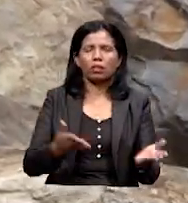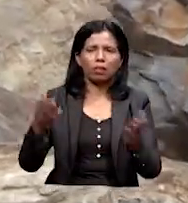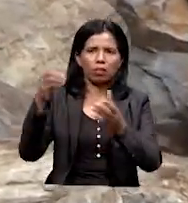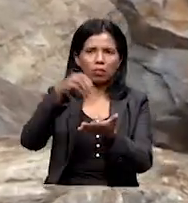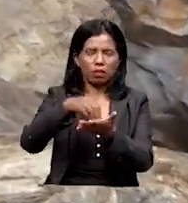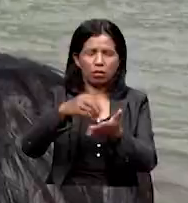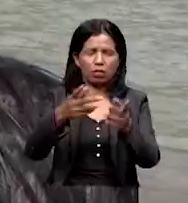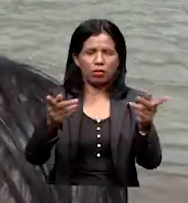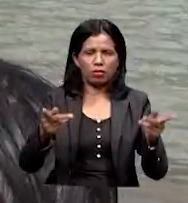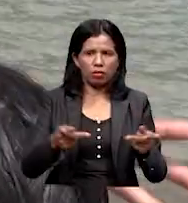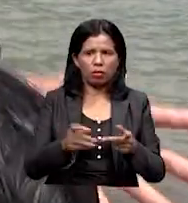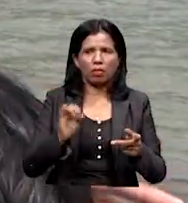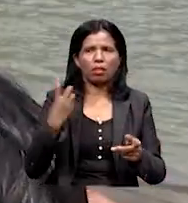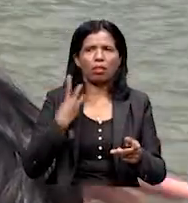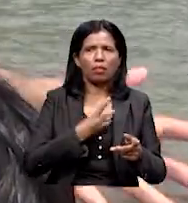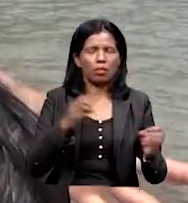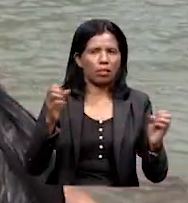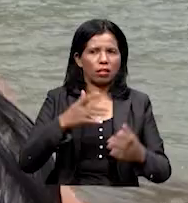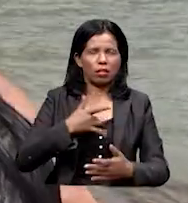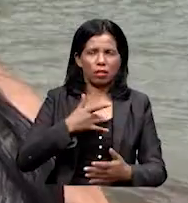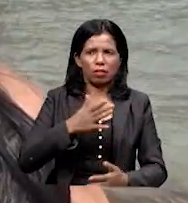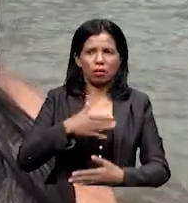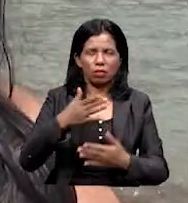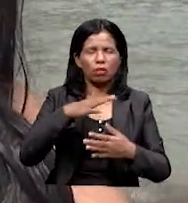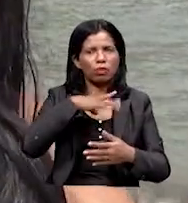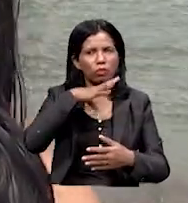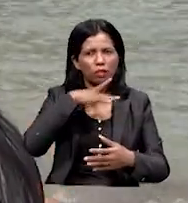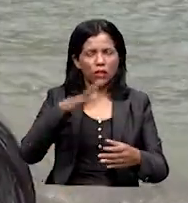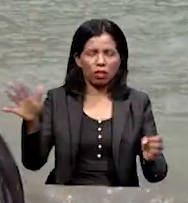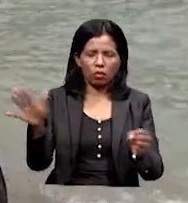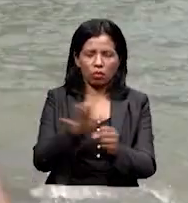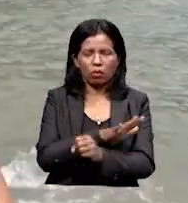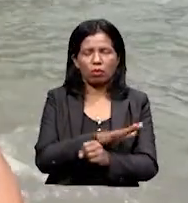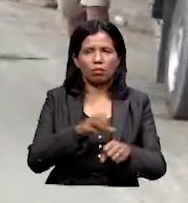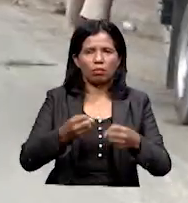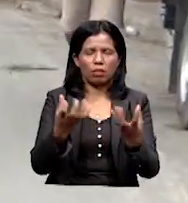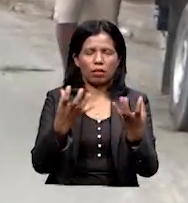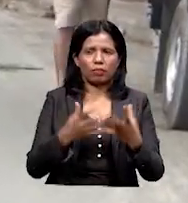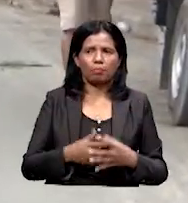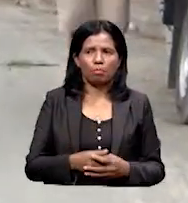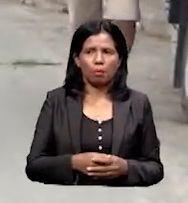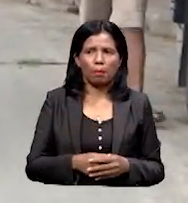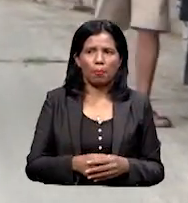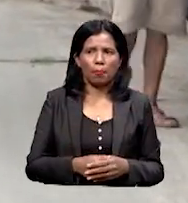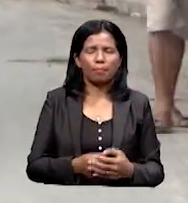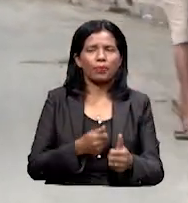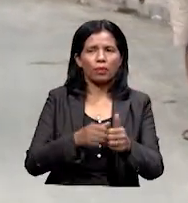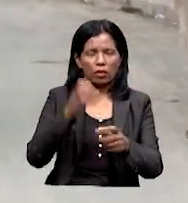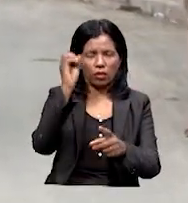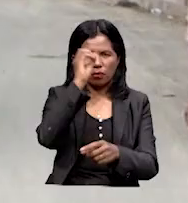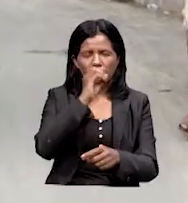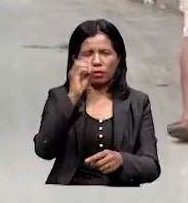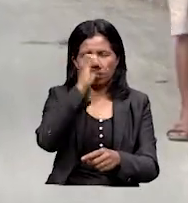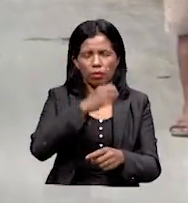fati. E mila dun senti contenti ho be fuerse ta sibu na com de mais. Tur observação de men ha